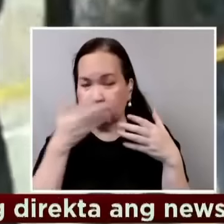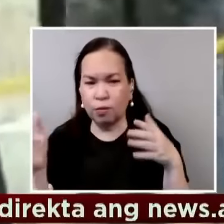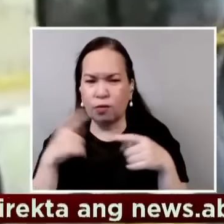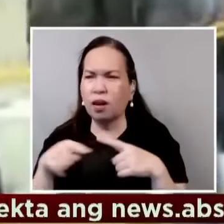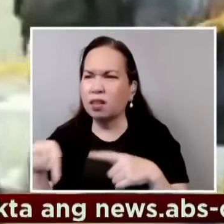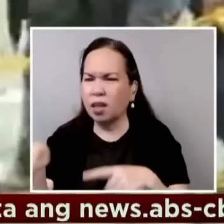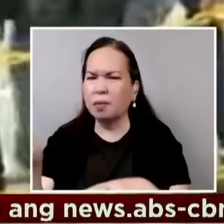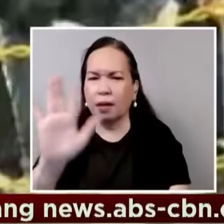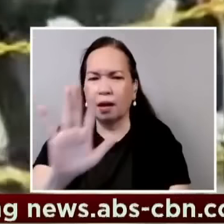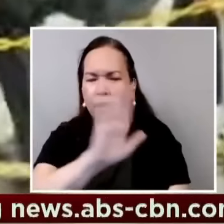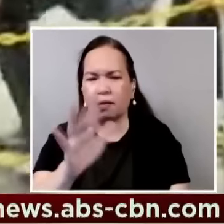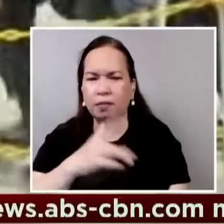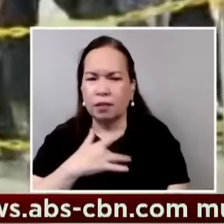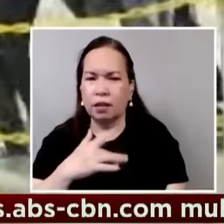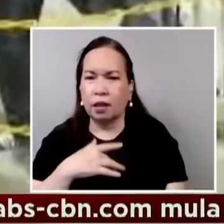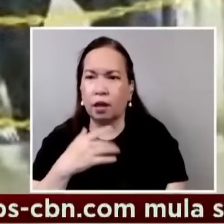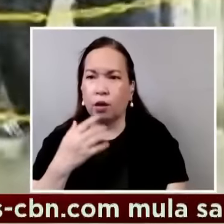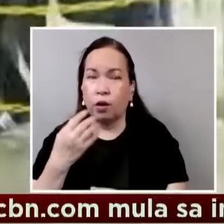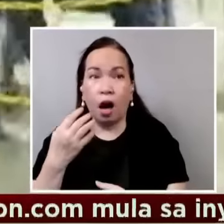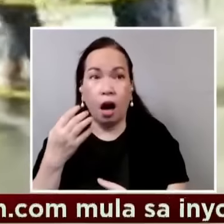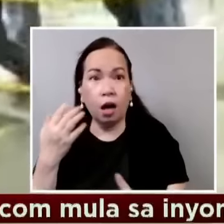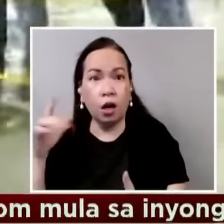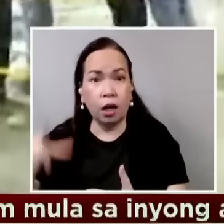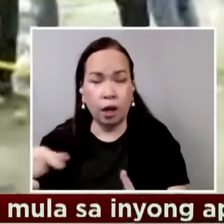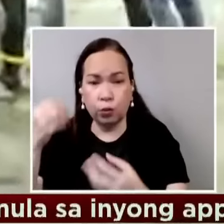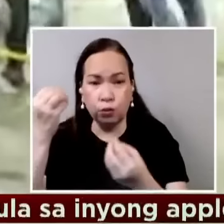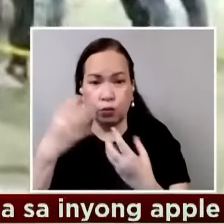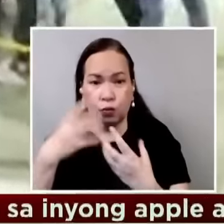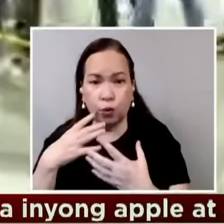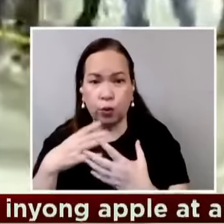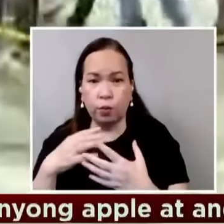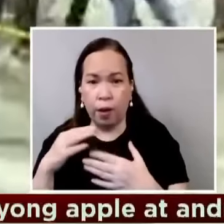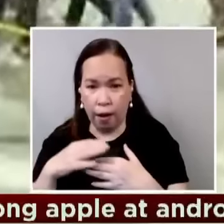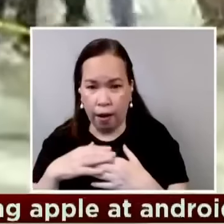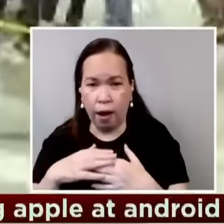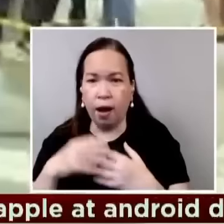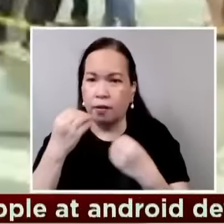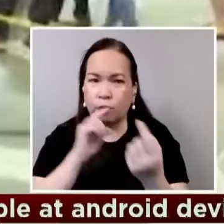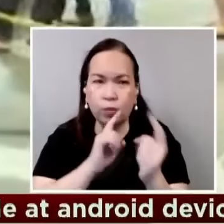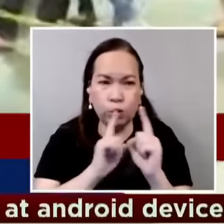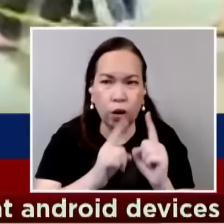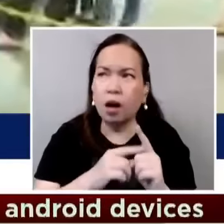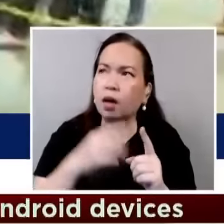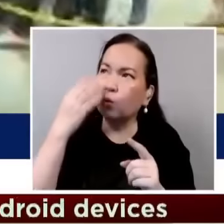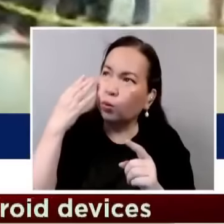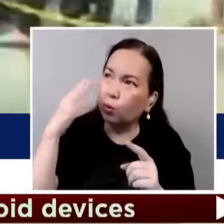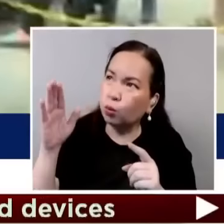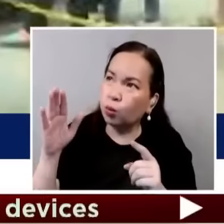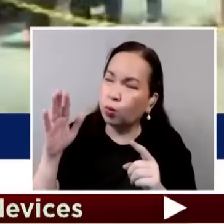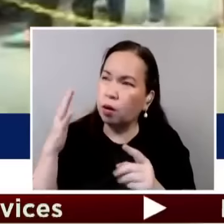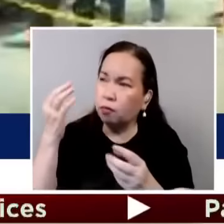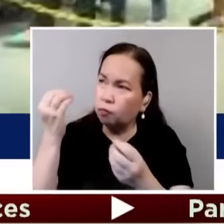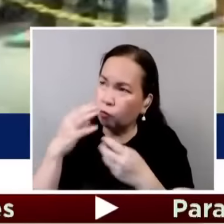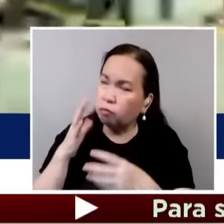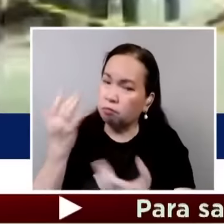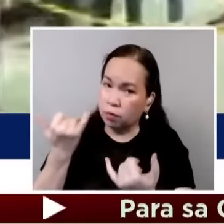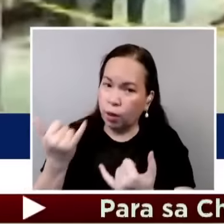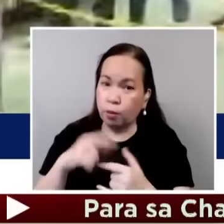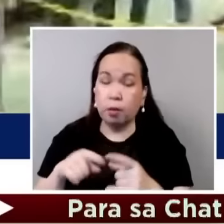kanila ay nalaman lang nila na pwede nang hindi magsuot ng face mask matapos natin silang kausapin kanina. Ganun pa man, sabi nila, kahit pwede